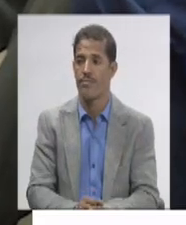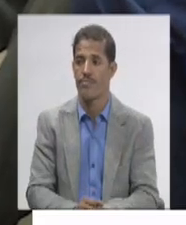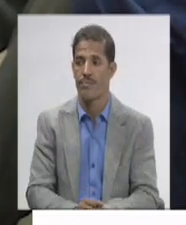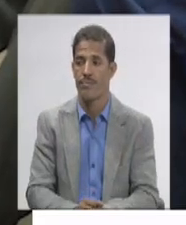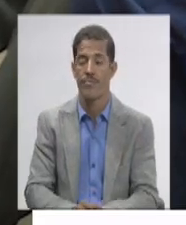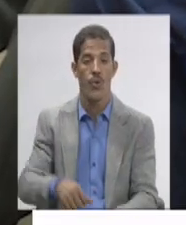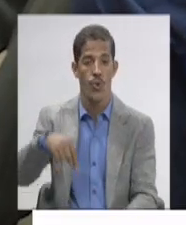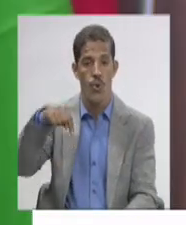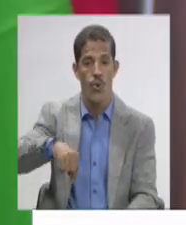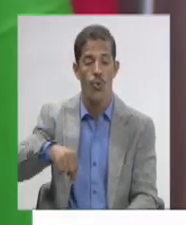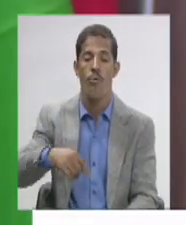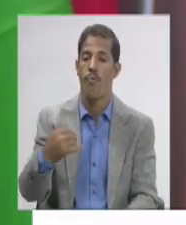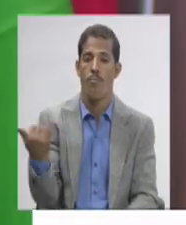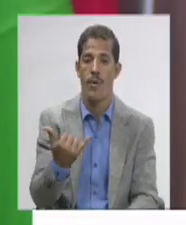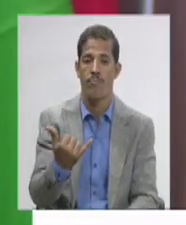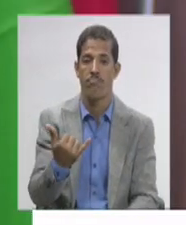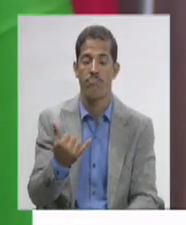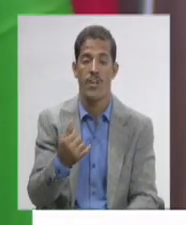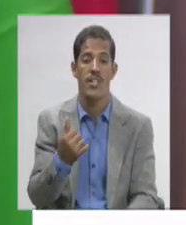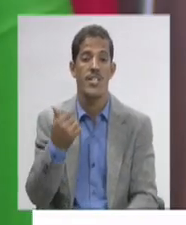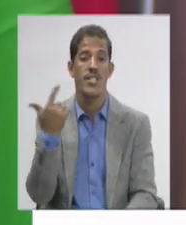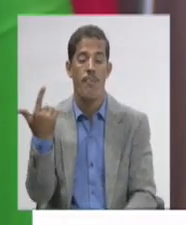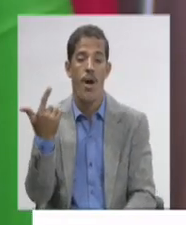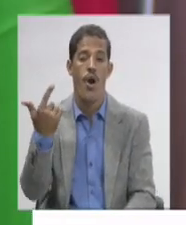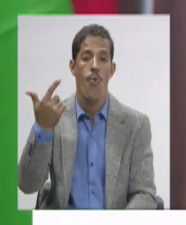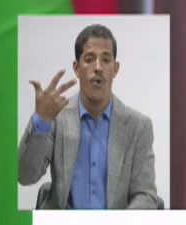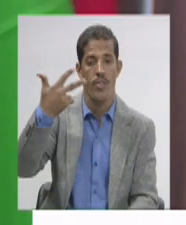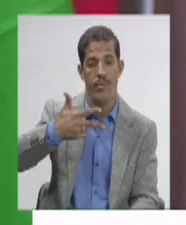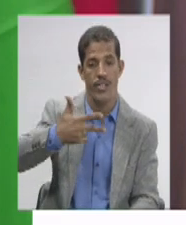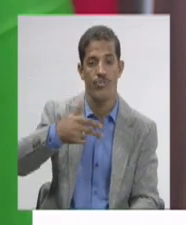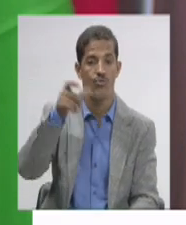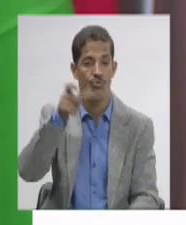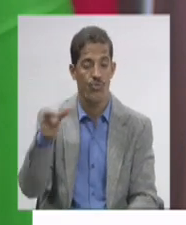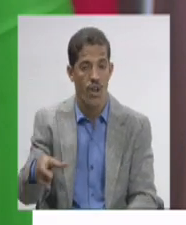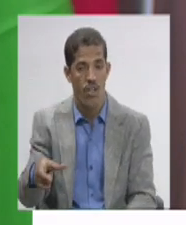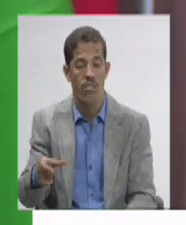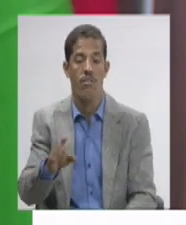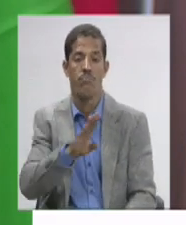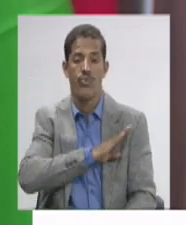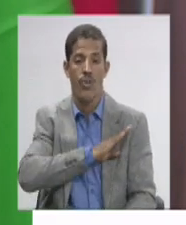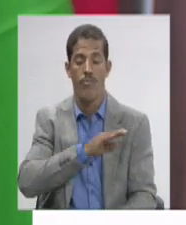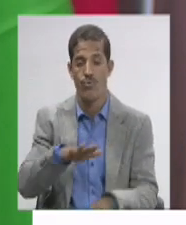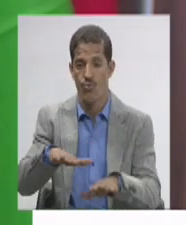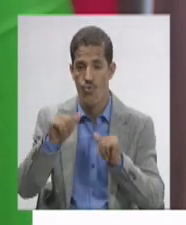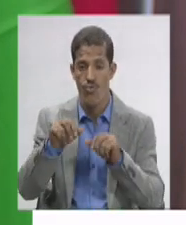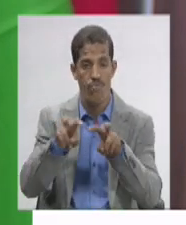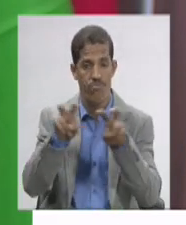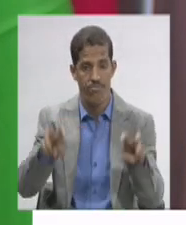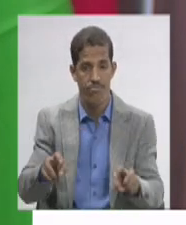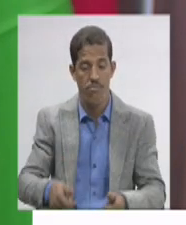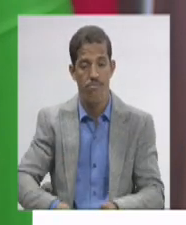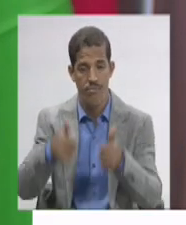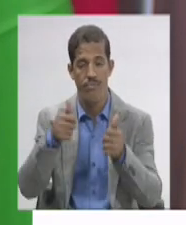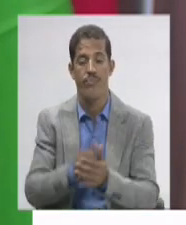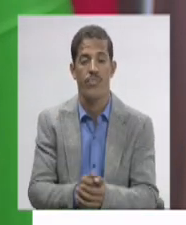الهام اليوم المتمثل في تخرج 87 ضابطا من مختلف القطاعات وتخصصات العسكريه وهم